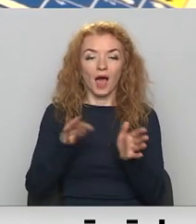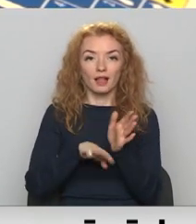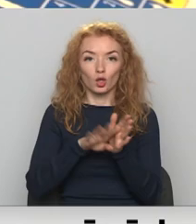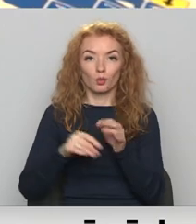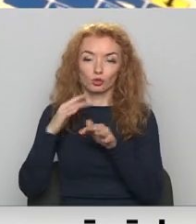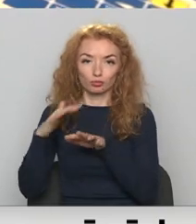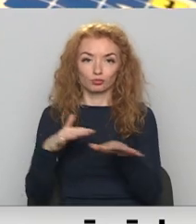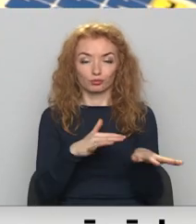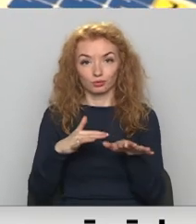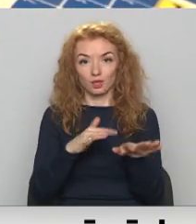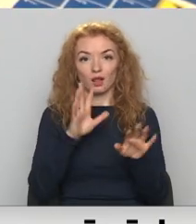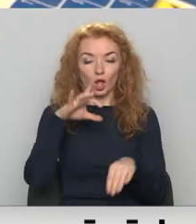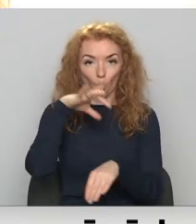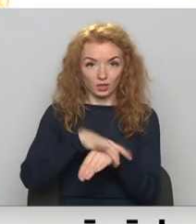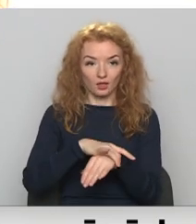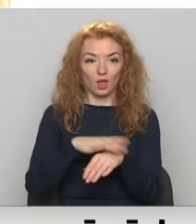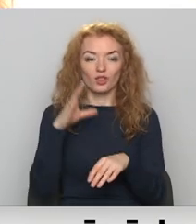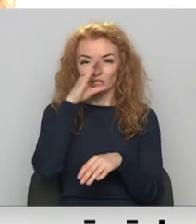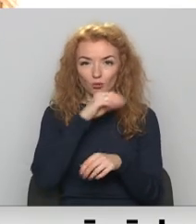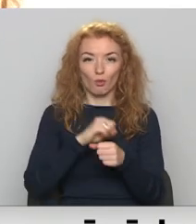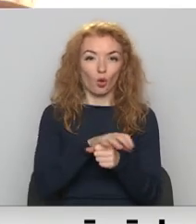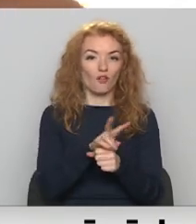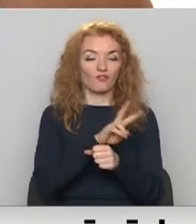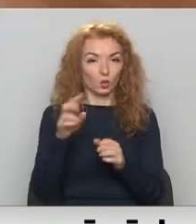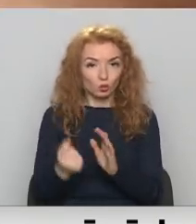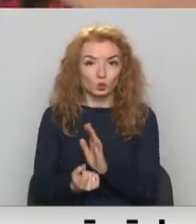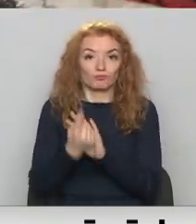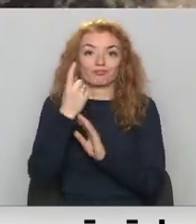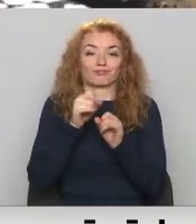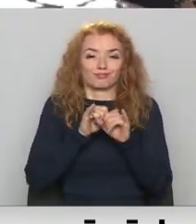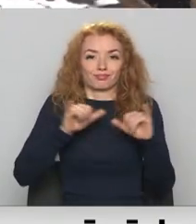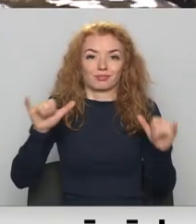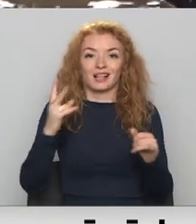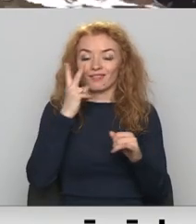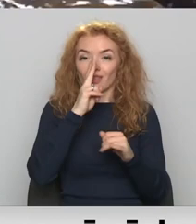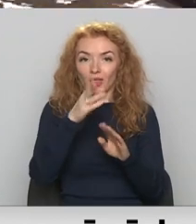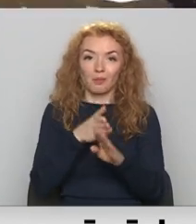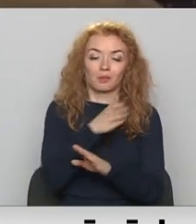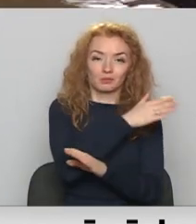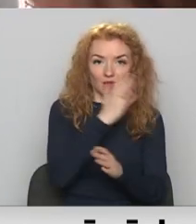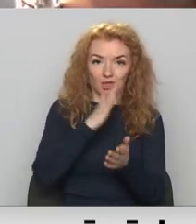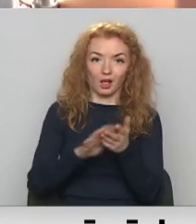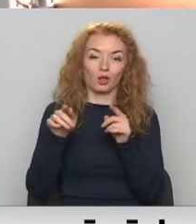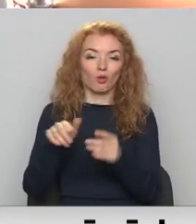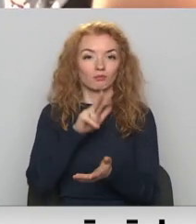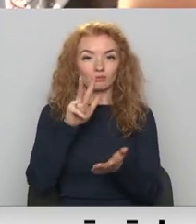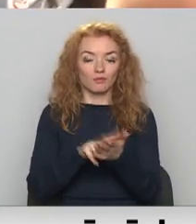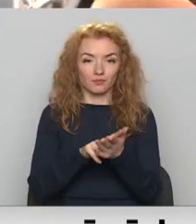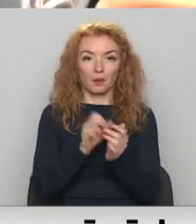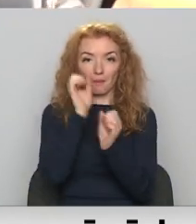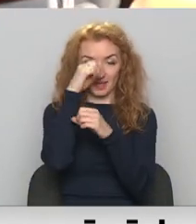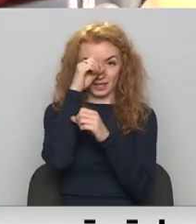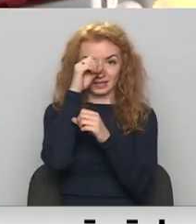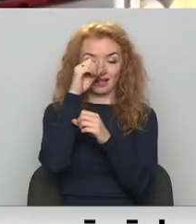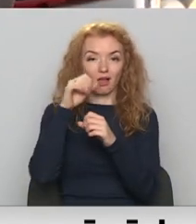kas varētu palīdzēt konstatēt iespējamo vīrusa uzliesmojumu vismaz divas nedēļas ātrāk nekā to apstiprinātu medicīnas